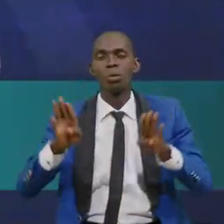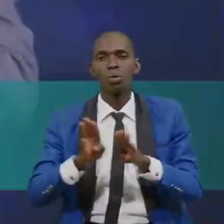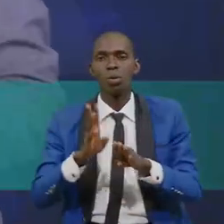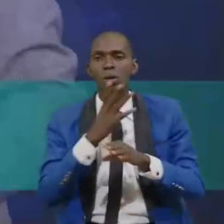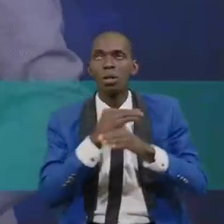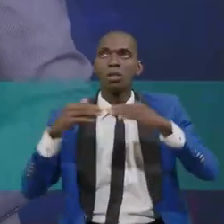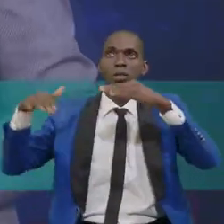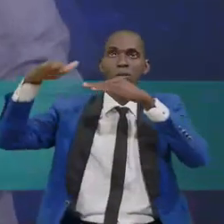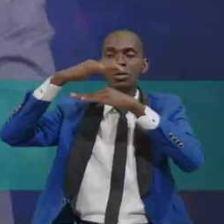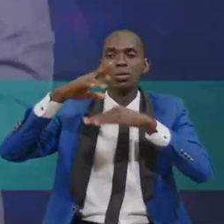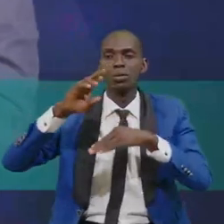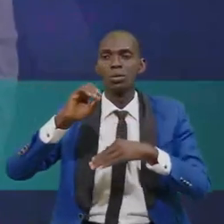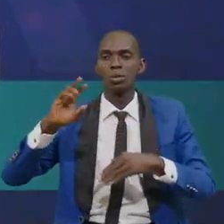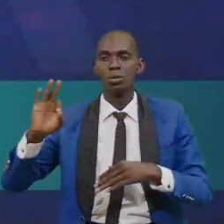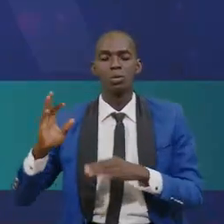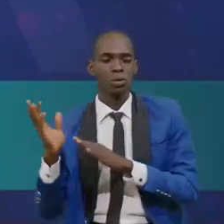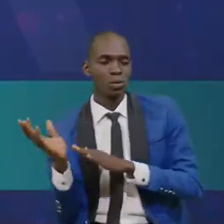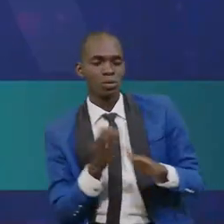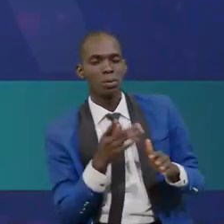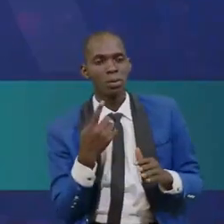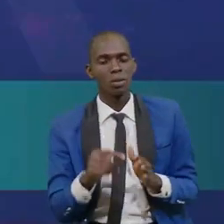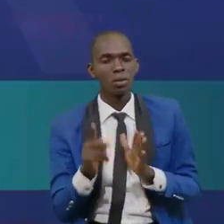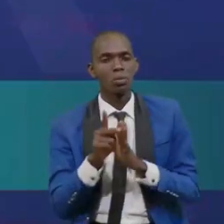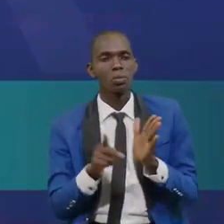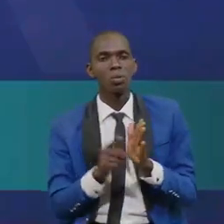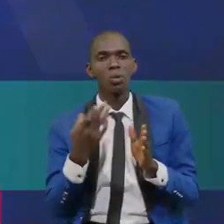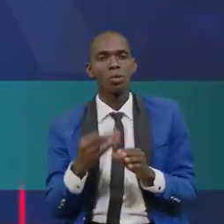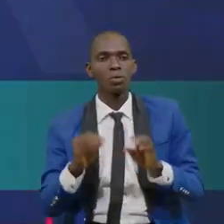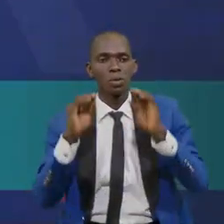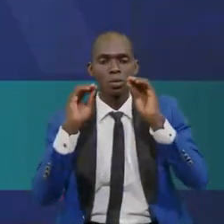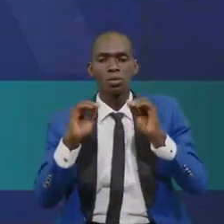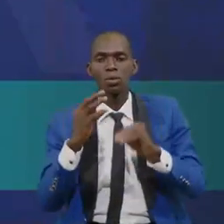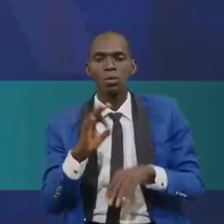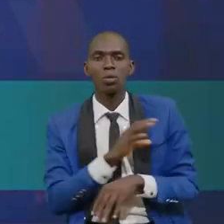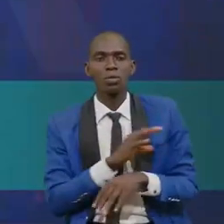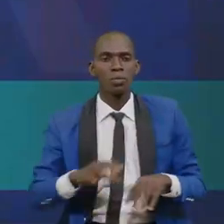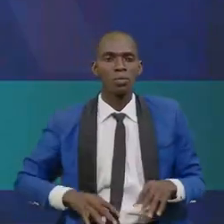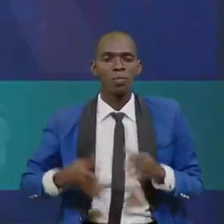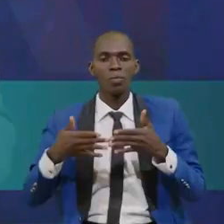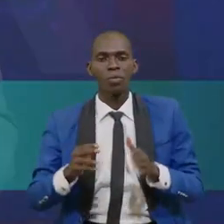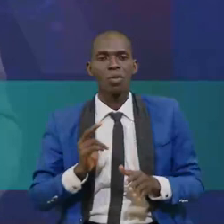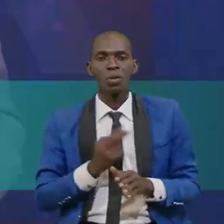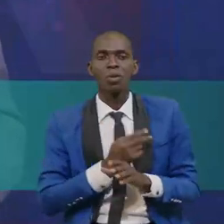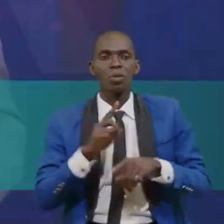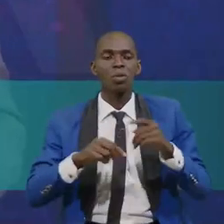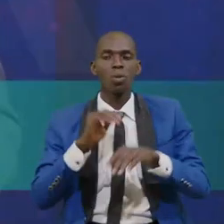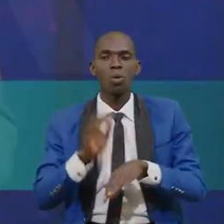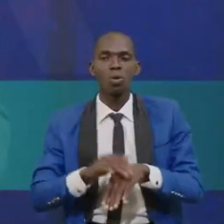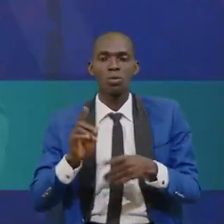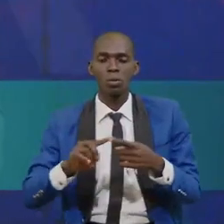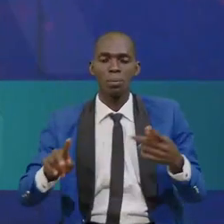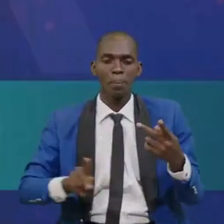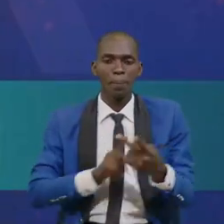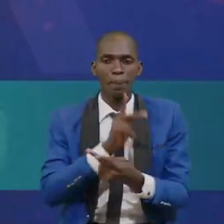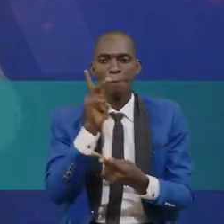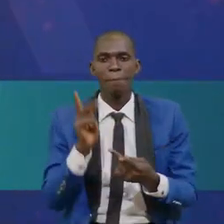tout, laissons les éléments de la parole de Christ, tendons à ce qui est parfait, ce qui